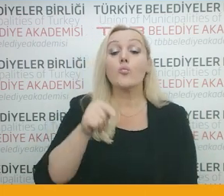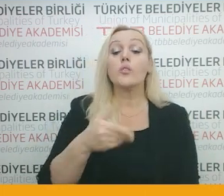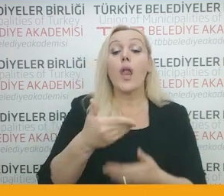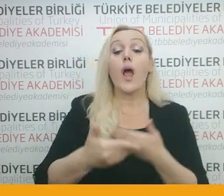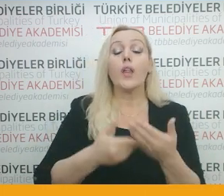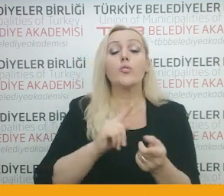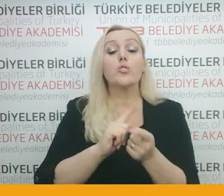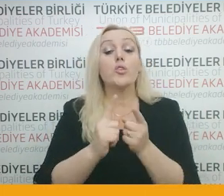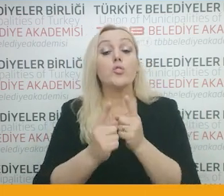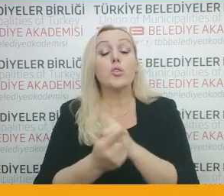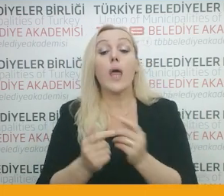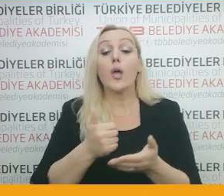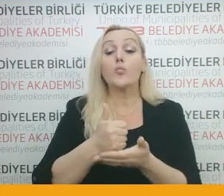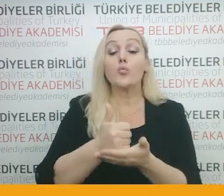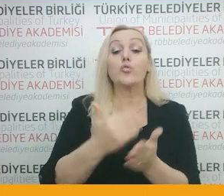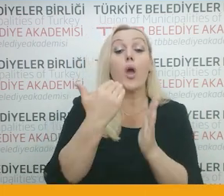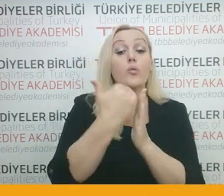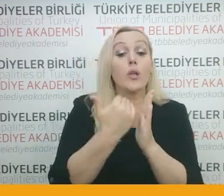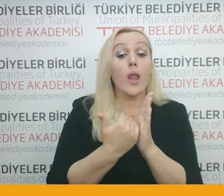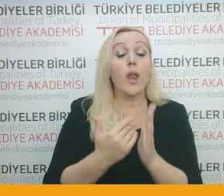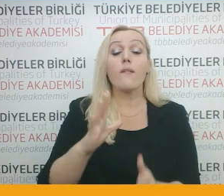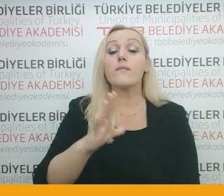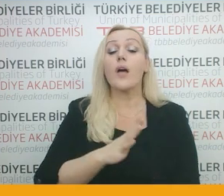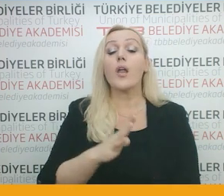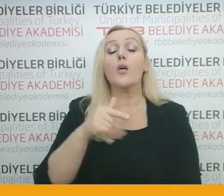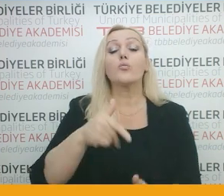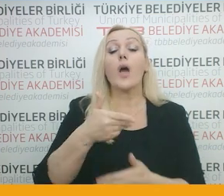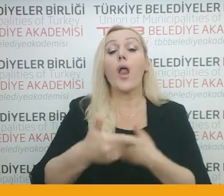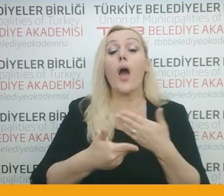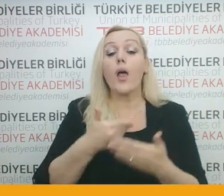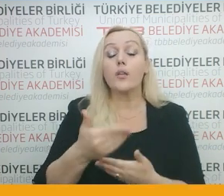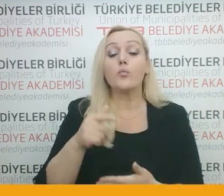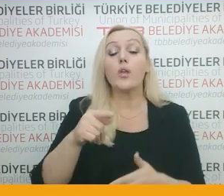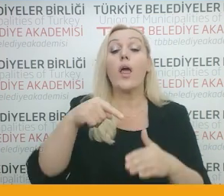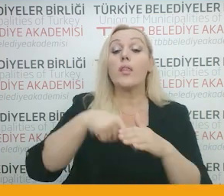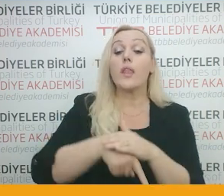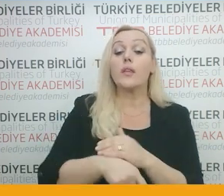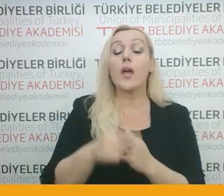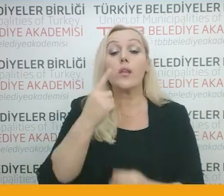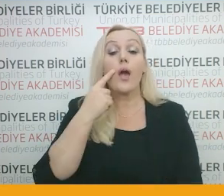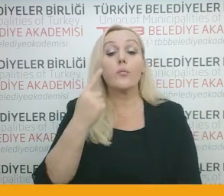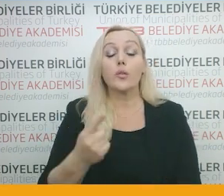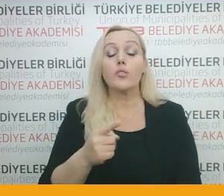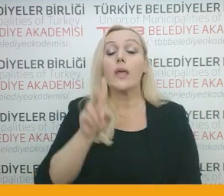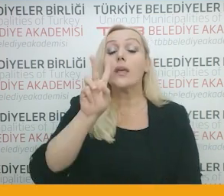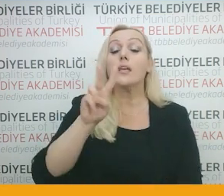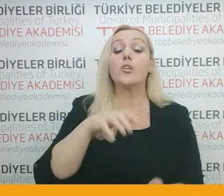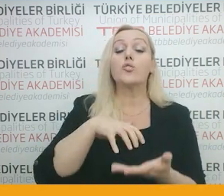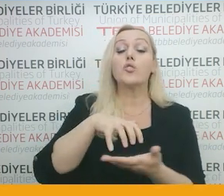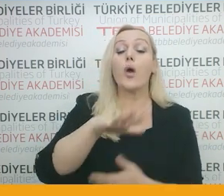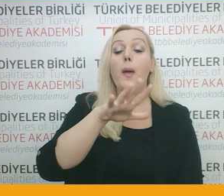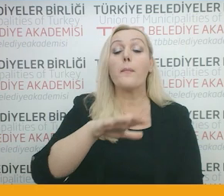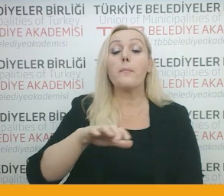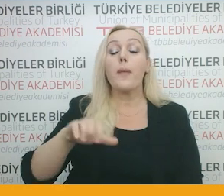bahsediyor. Çeşitli bütçe ilkeleri var. Bu bütçe ilkelerinden bize bahsediyor. Bunların detayına bakacağız. İkinci bölümde Merkez